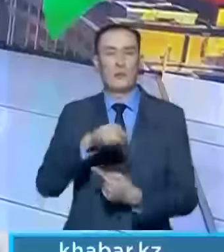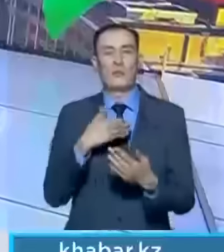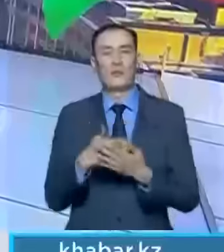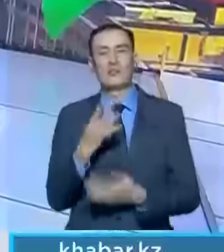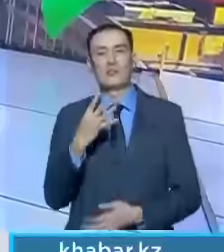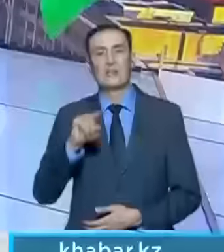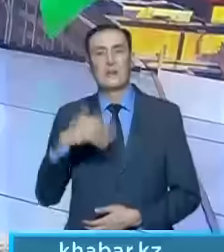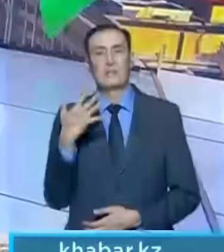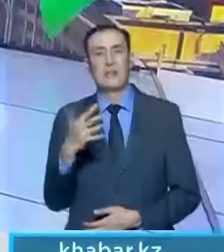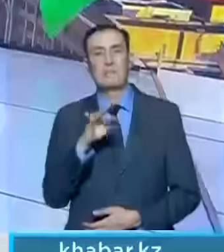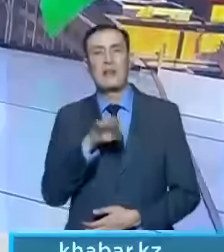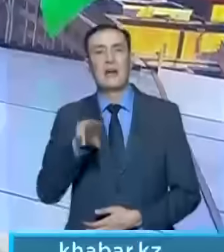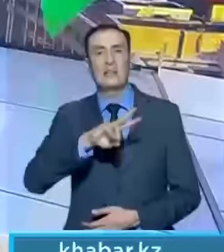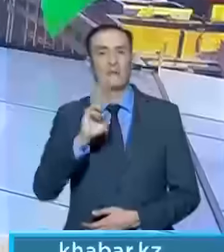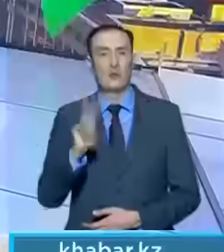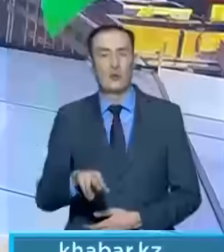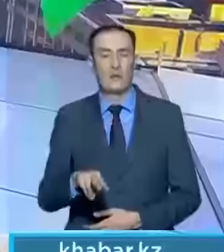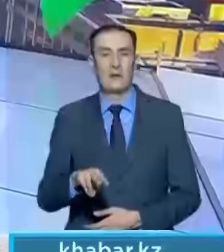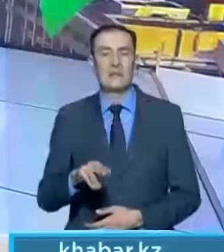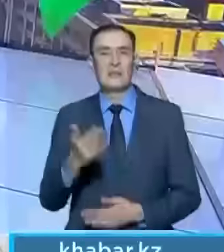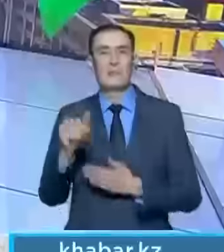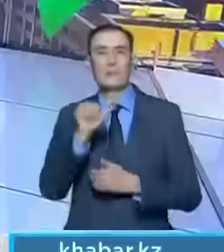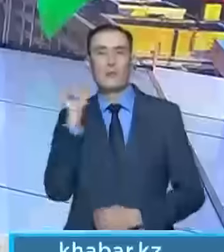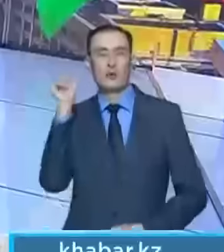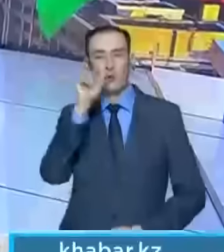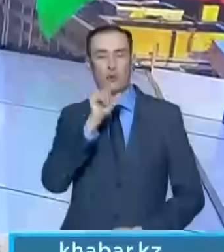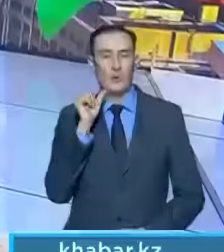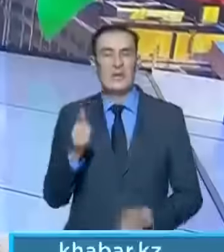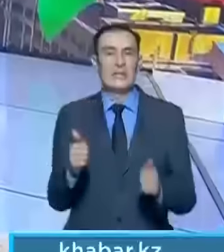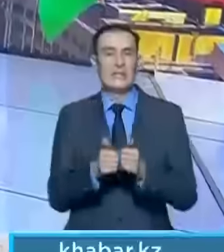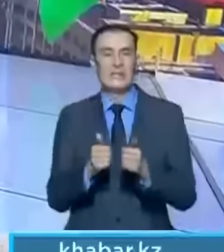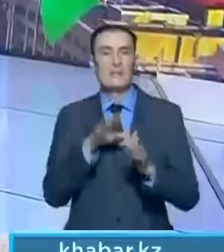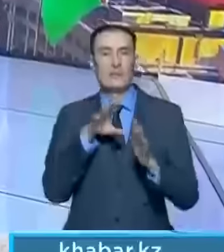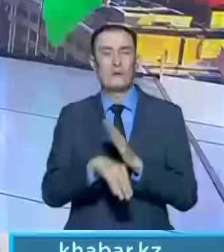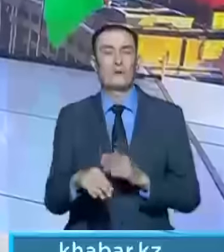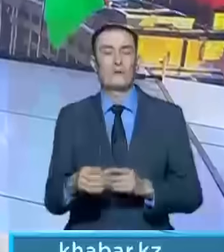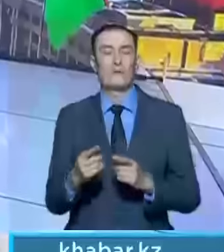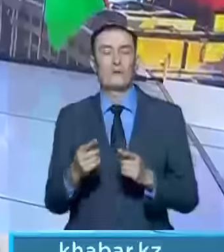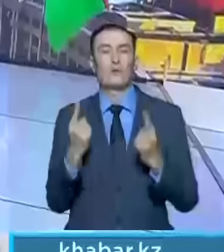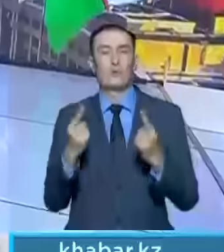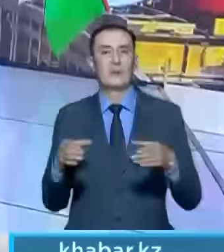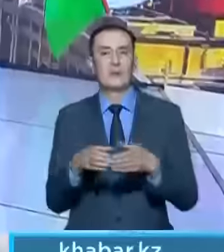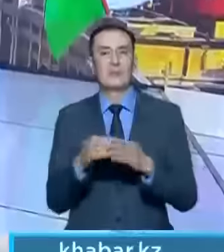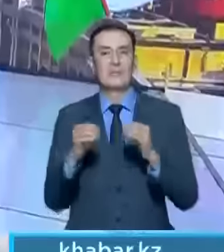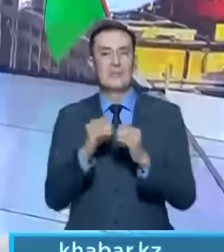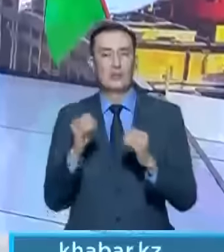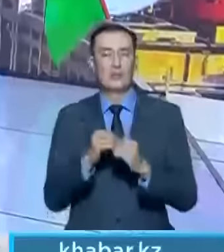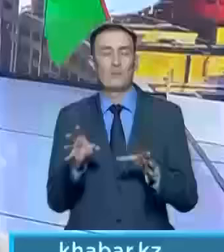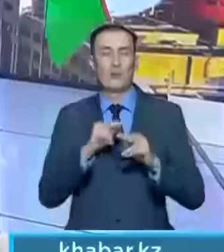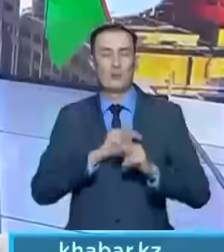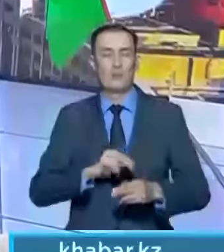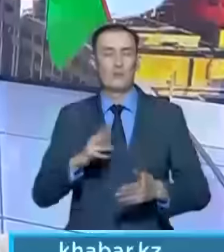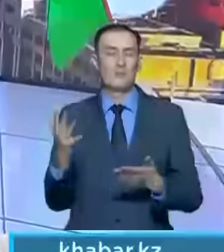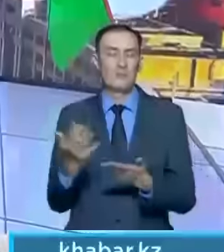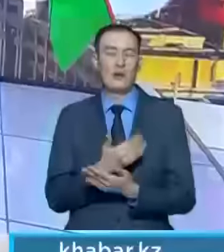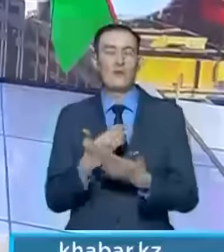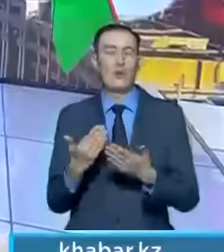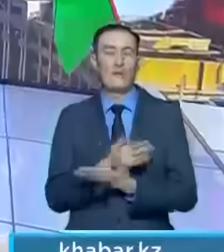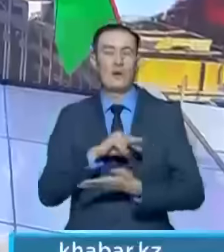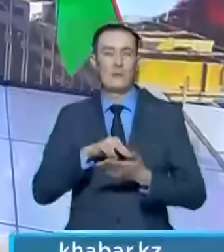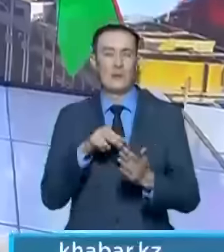4,5 миллиарда долларов только за прошлый год. Соседи входят в топ-десятку наших торговых партнеров. Об успехах и новых